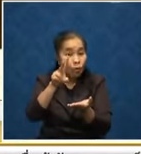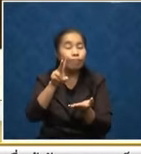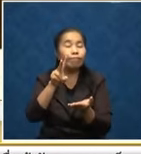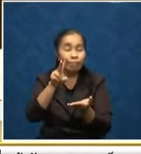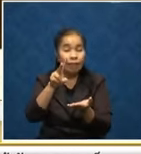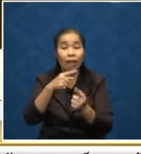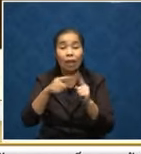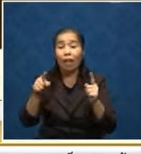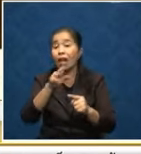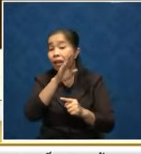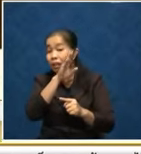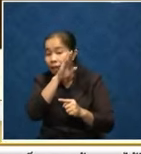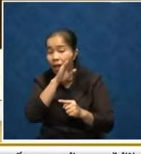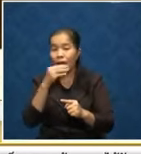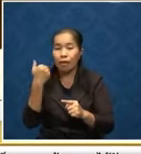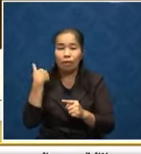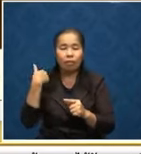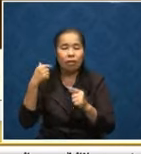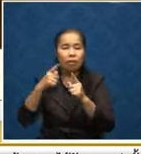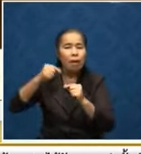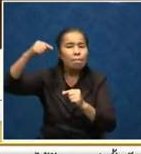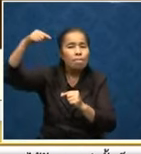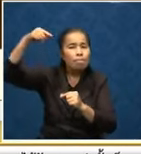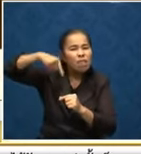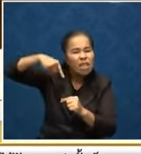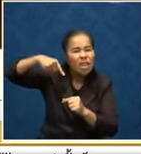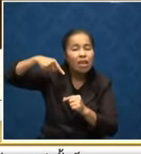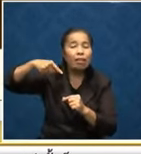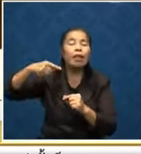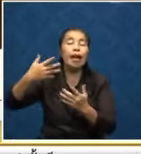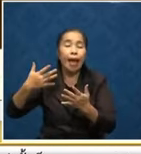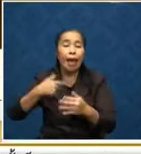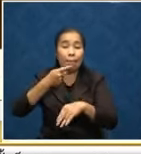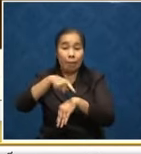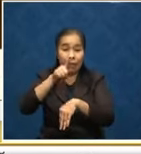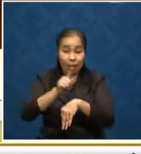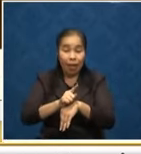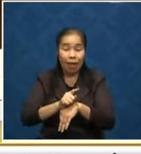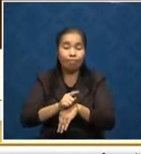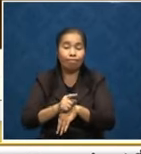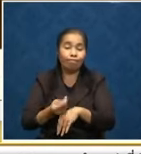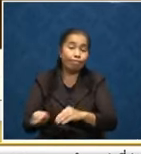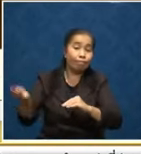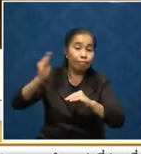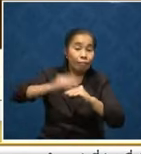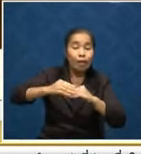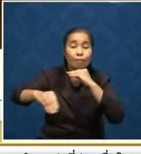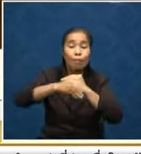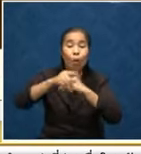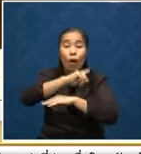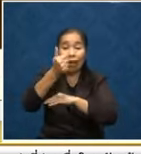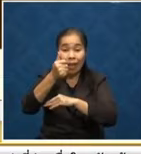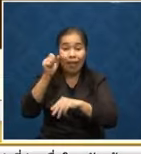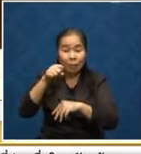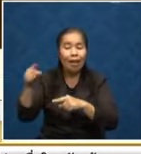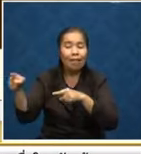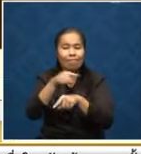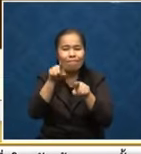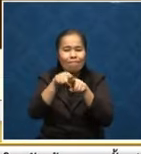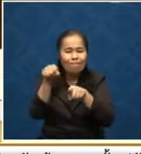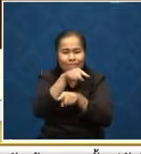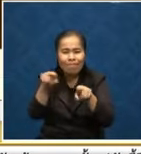ถ้า มีกรณีพิเศษประธานสามารถจะนัดเพิ่มได้ก็คล้ายๆกับท่านอนันต์ครับต่อ